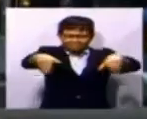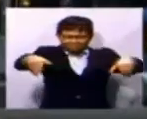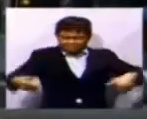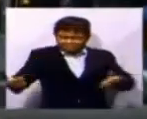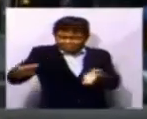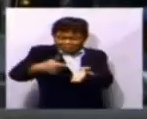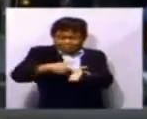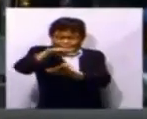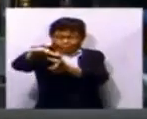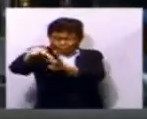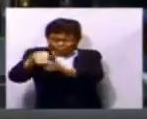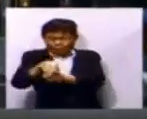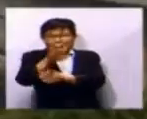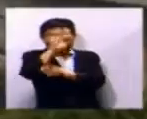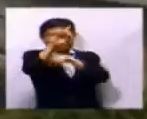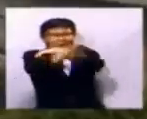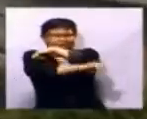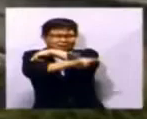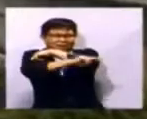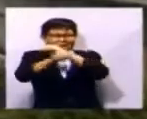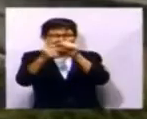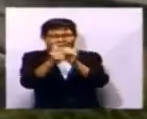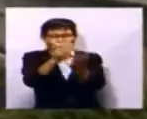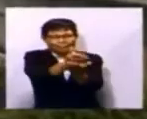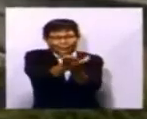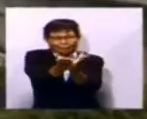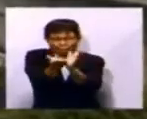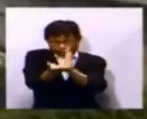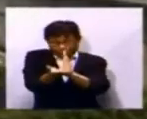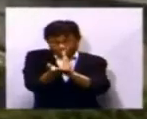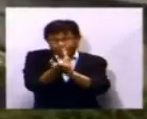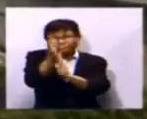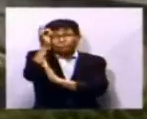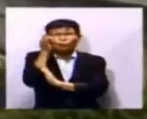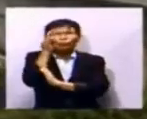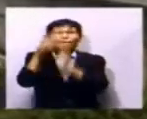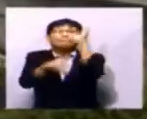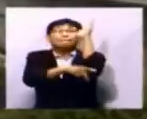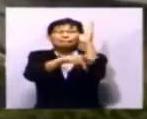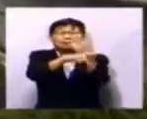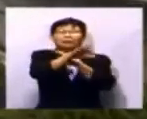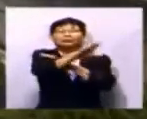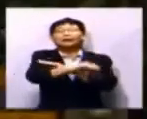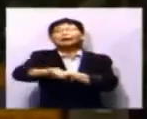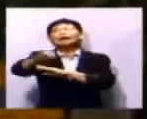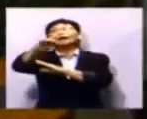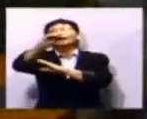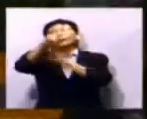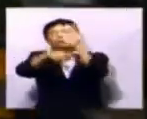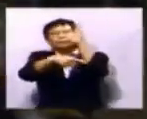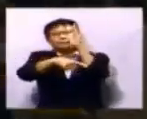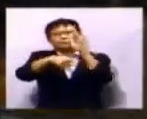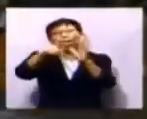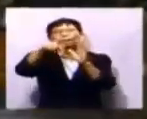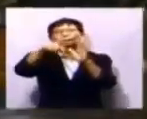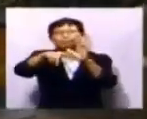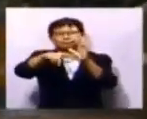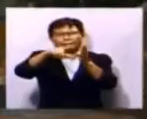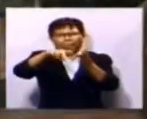Persempadanan semula melibatkan 8 buah negeri dengan bahagian pilihan raya persekutuan Parlimen dan bahagian pilihan raya negeri DUN.